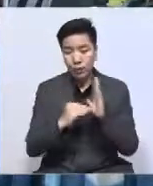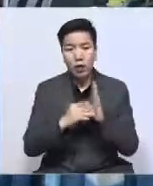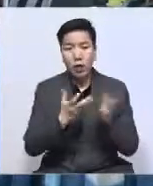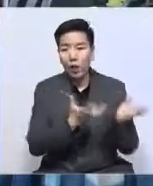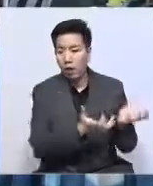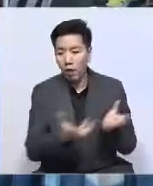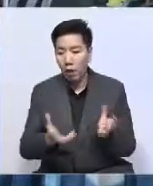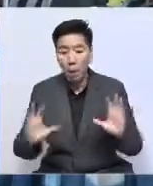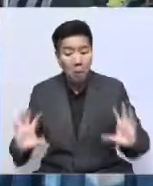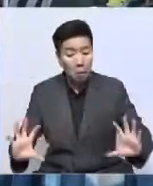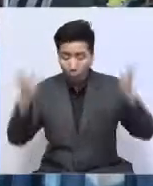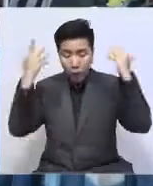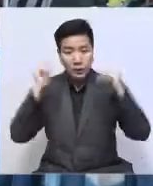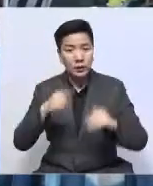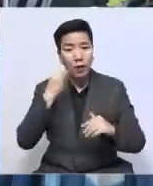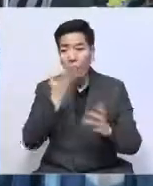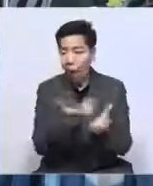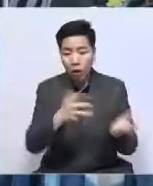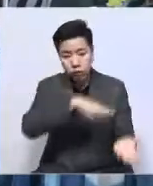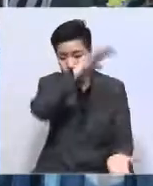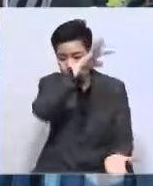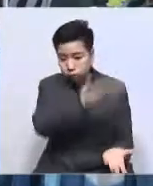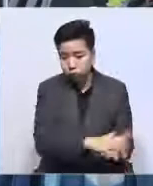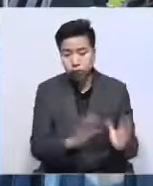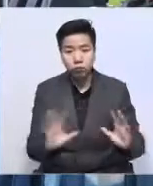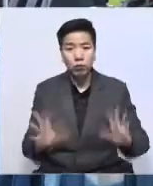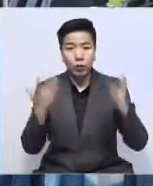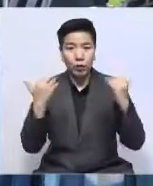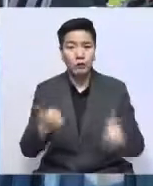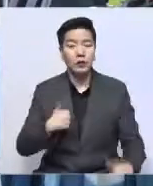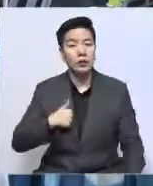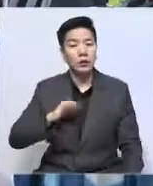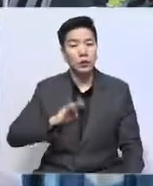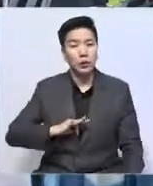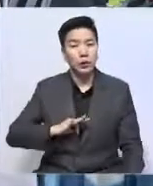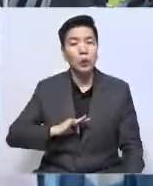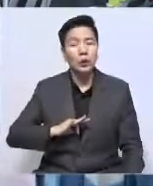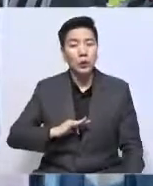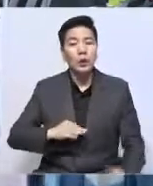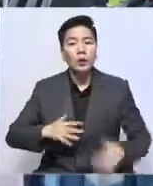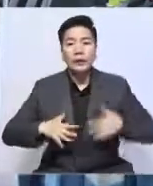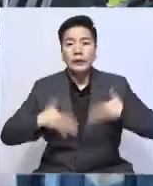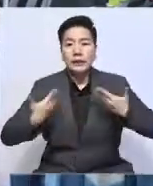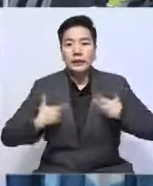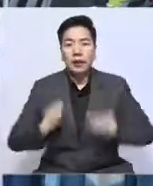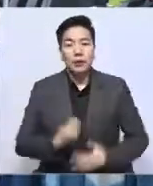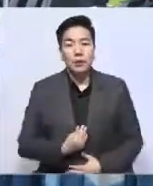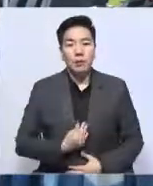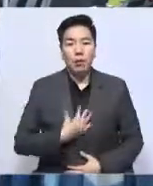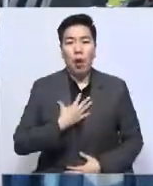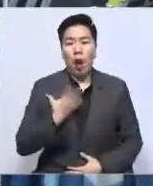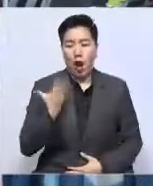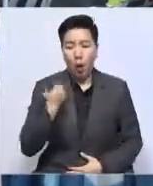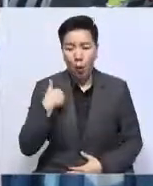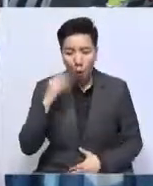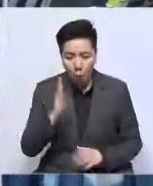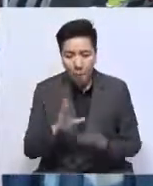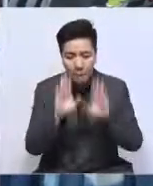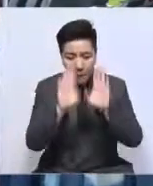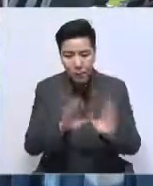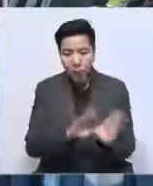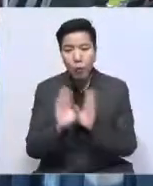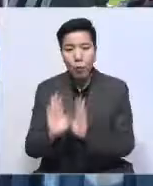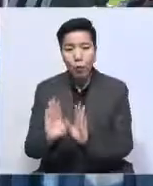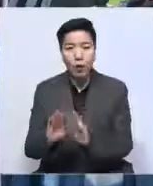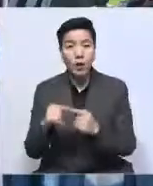ของมาเพราะขายกันหมดบ้านคาบ้านเลยเราก็รู้สึกว่าดีใจภูมิใจว่าเอ้ยของเก่าเรายังมีคนอนุรักษ์กันอยู่ยัง